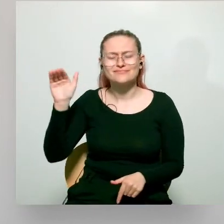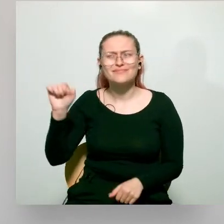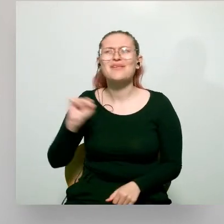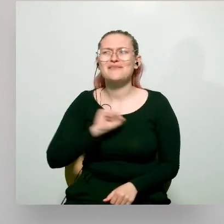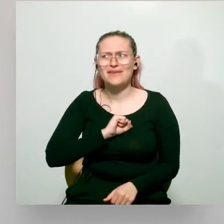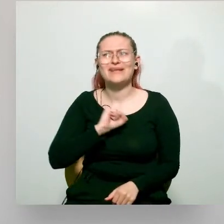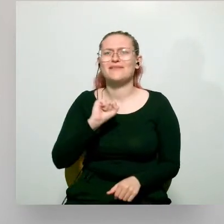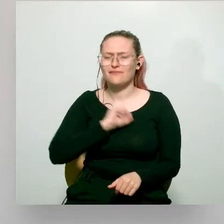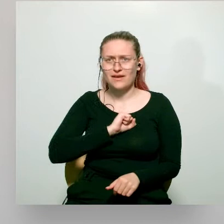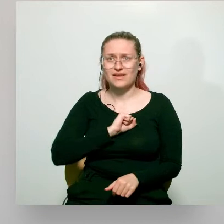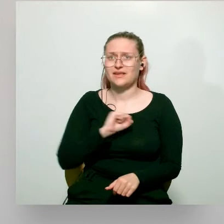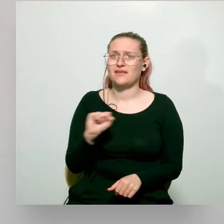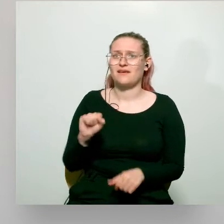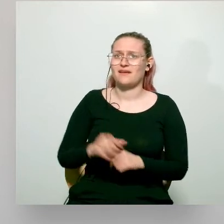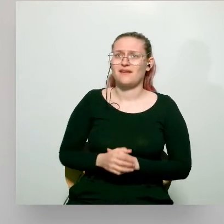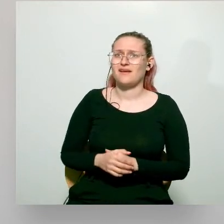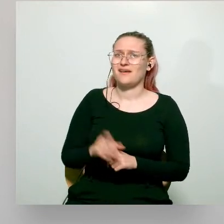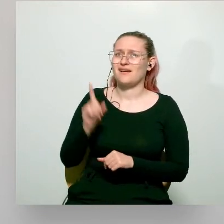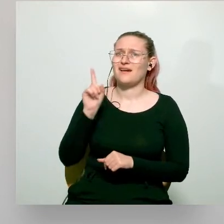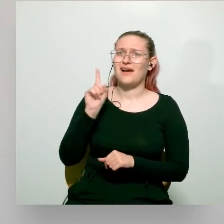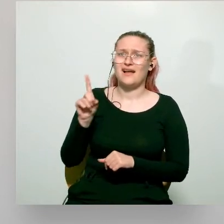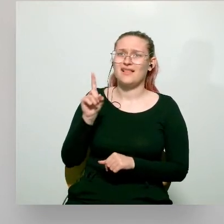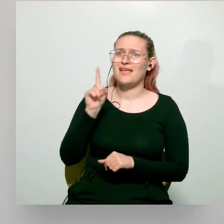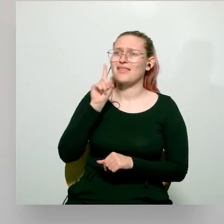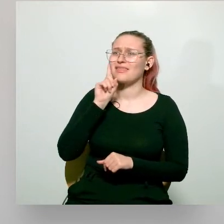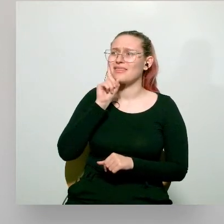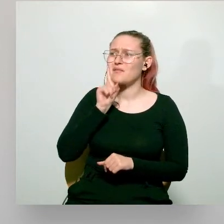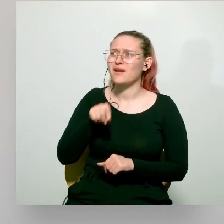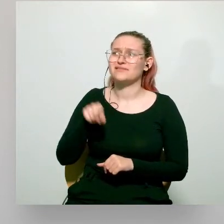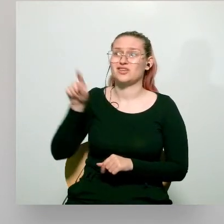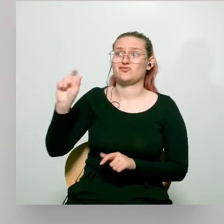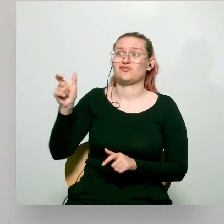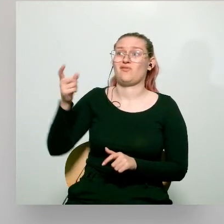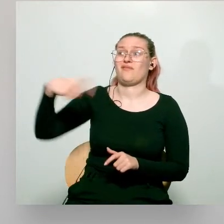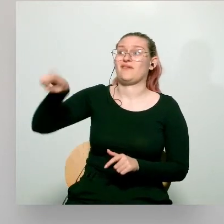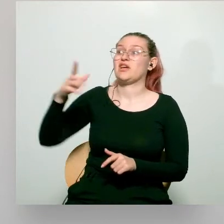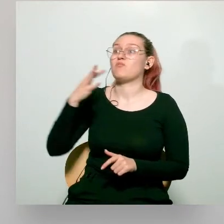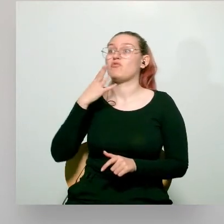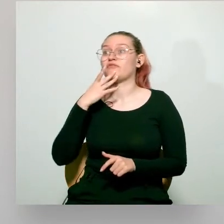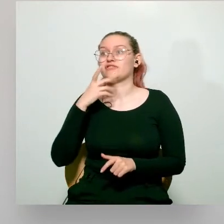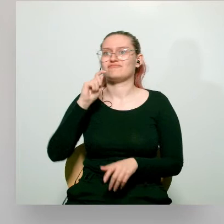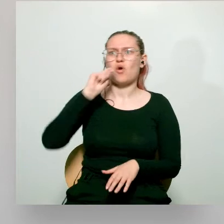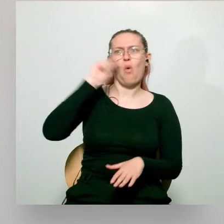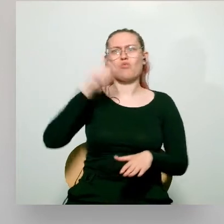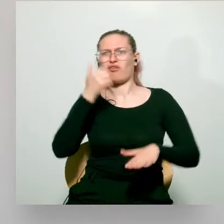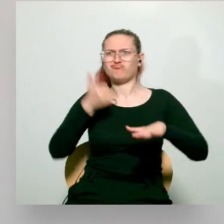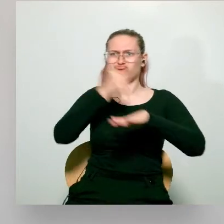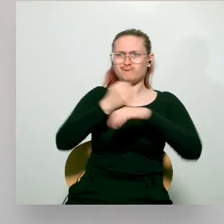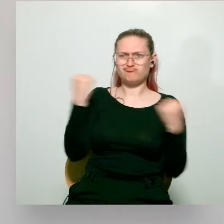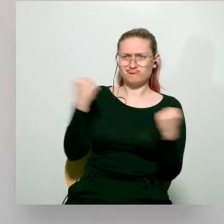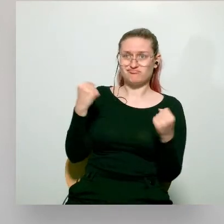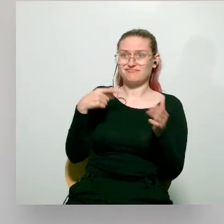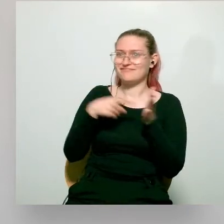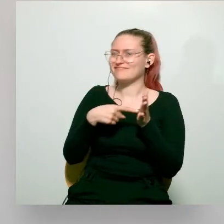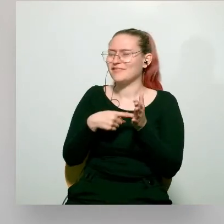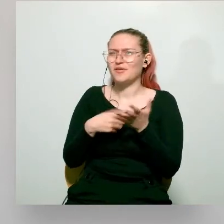wasza teza już w tej samej mierze neguje podmiotowość Ukrainy, jak i tezy głoszone